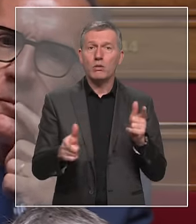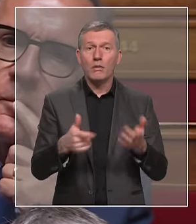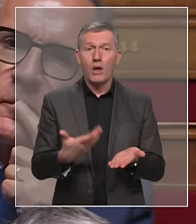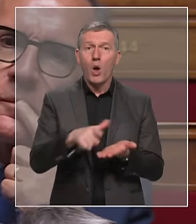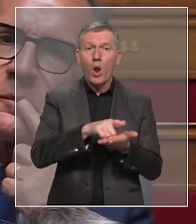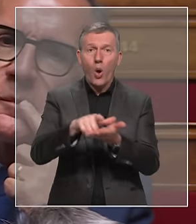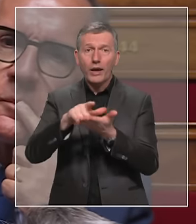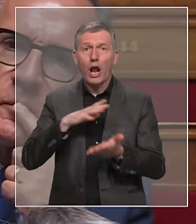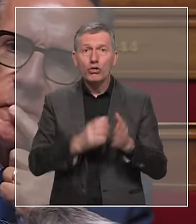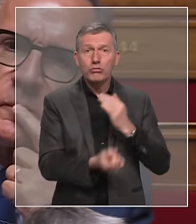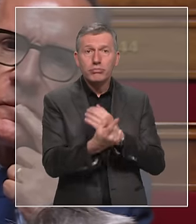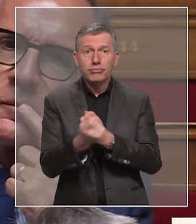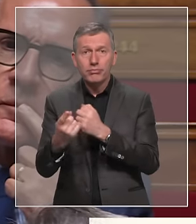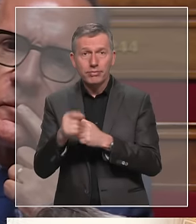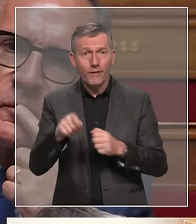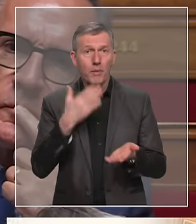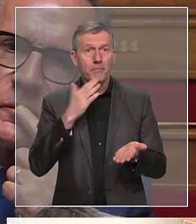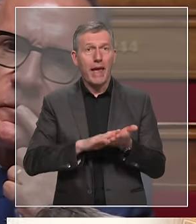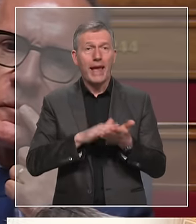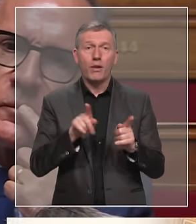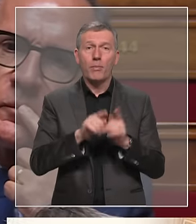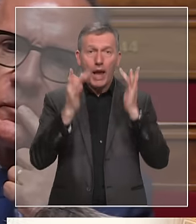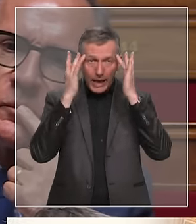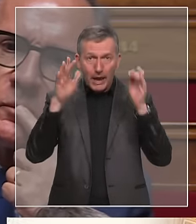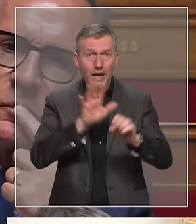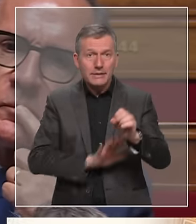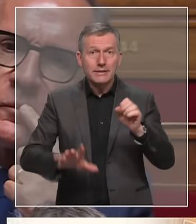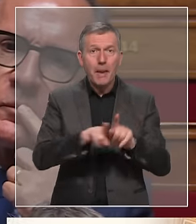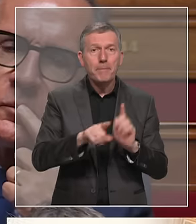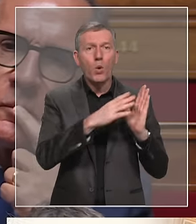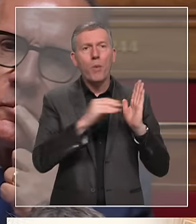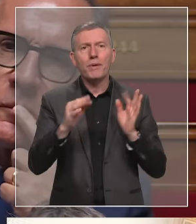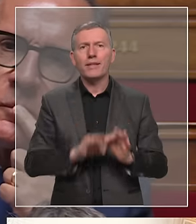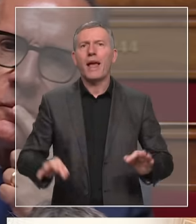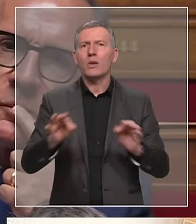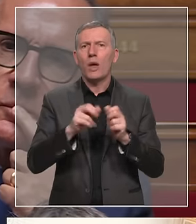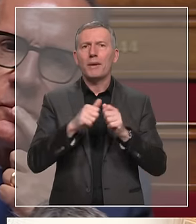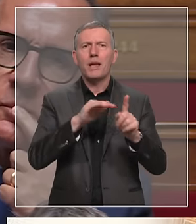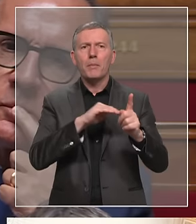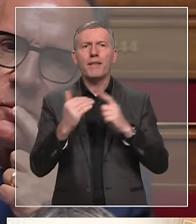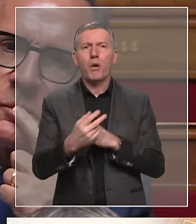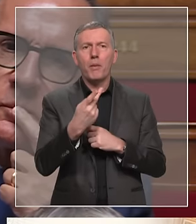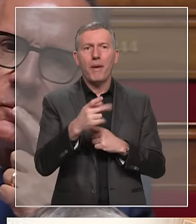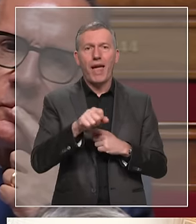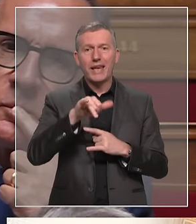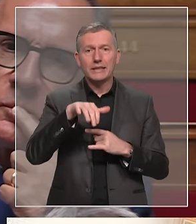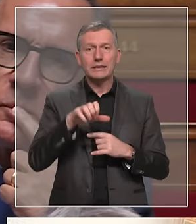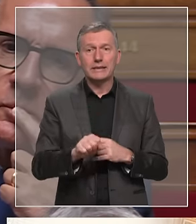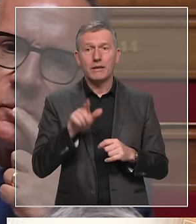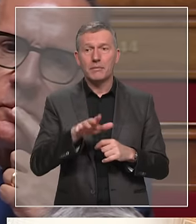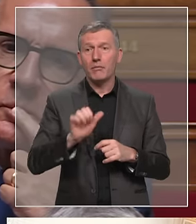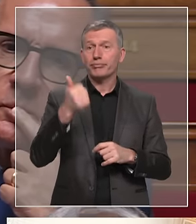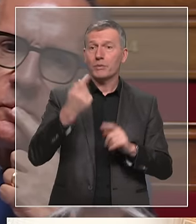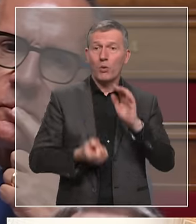existent et celles-ci mériteraient d'être déployées à titre expérimental sur tout le territoire. Je parle notamment de la plateforme PAIS, une initiative innovante